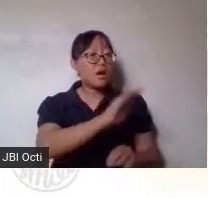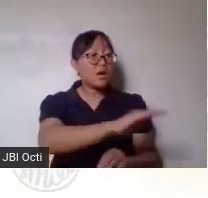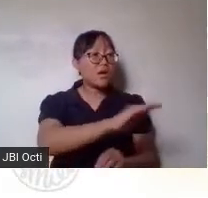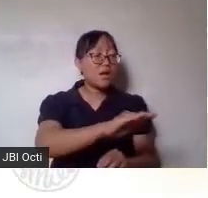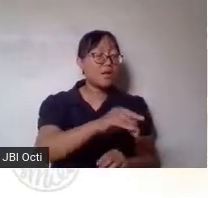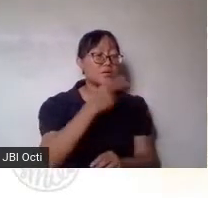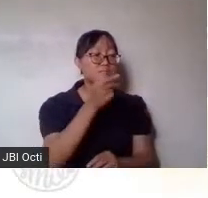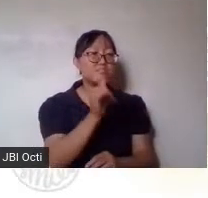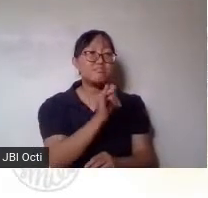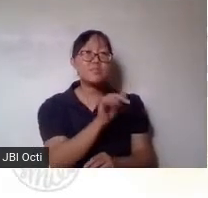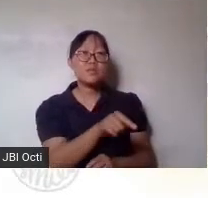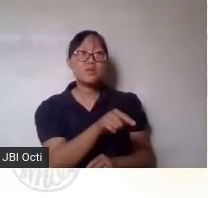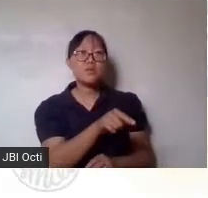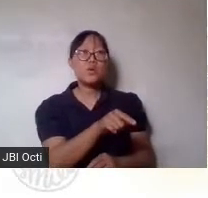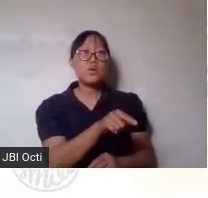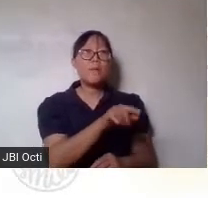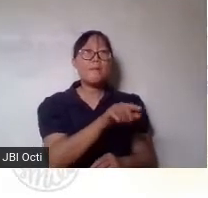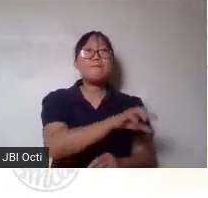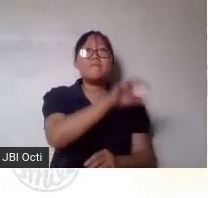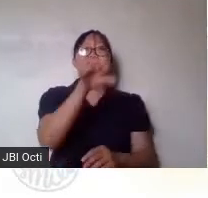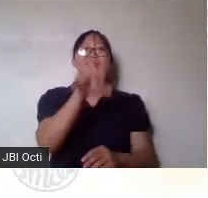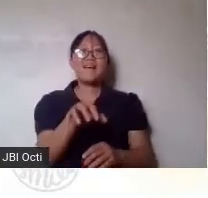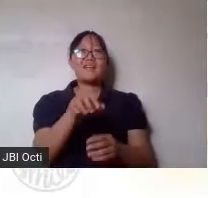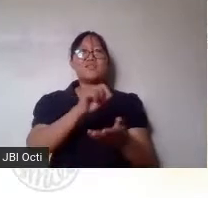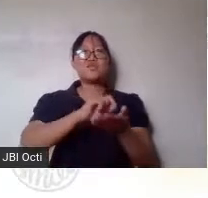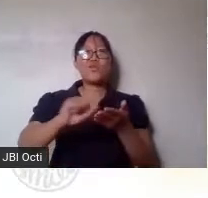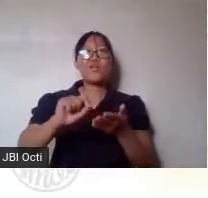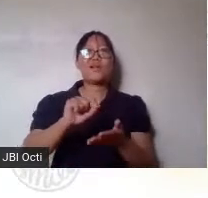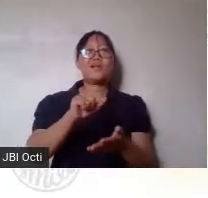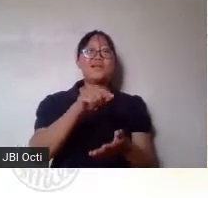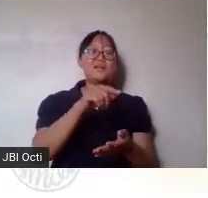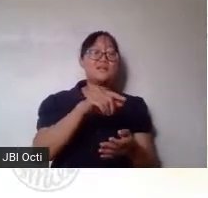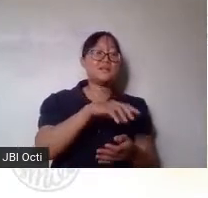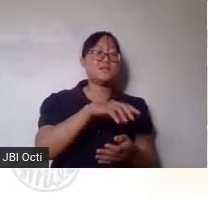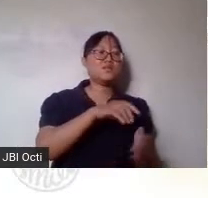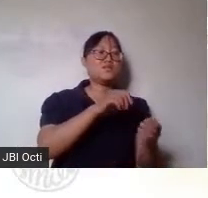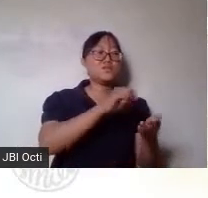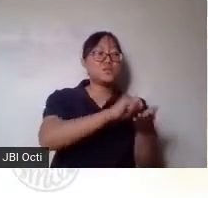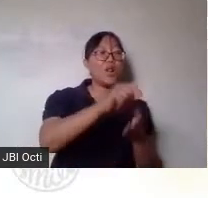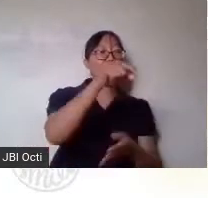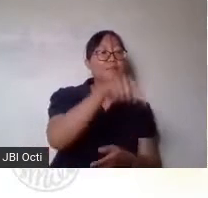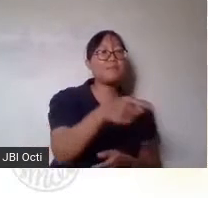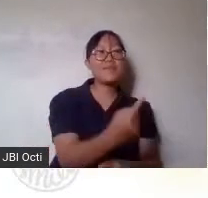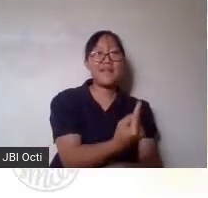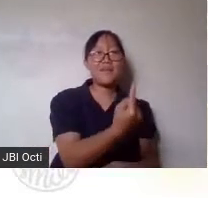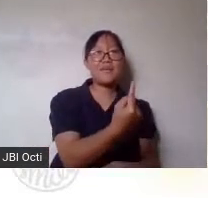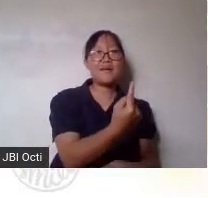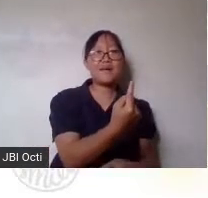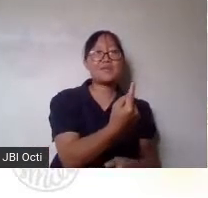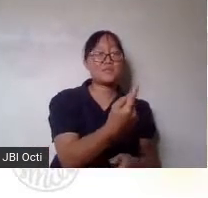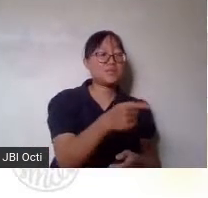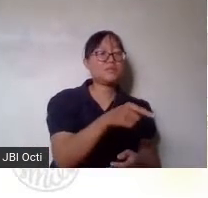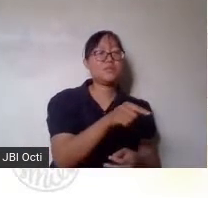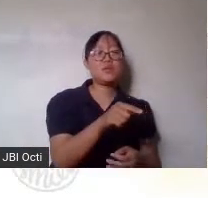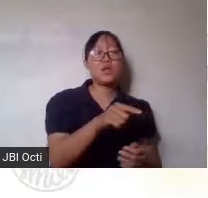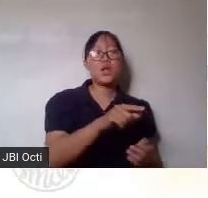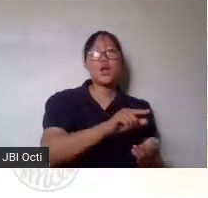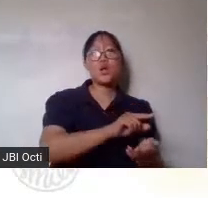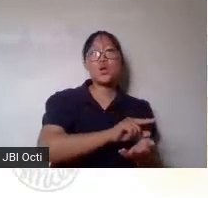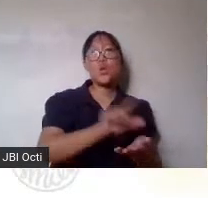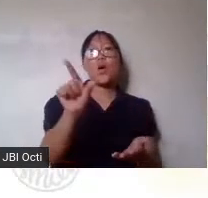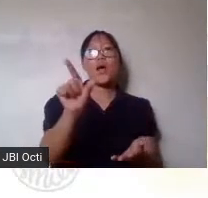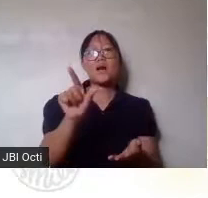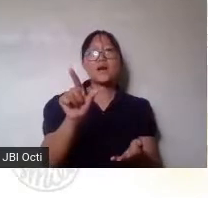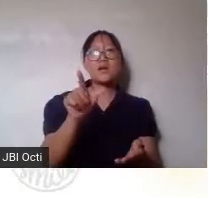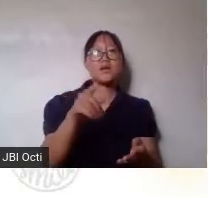dari sekolah yang pertama, ya kemudian istilahnya ya dikeluarkan dari sekolah yang